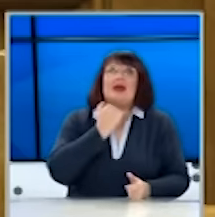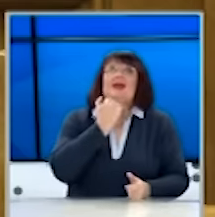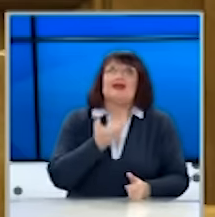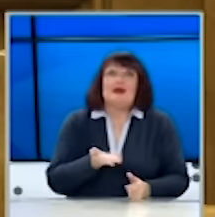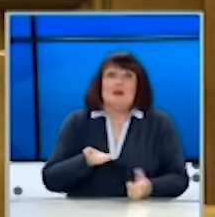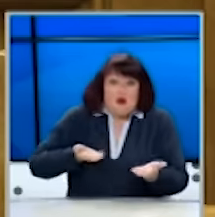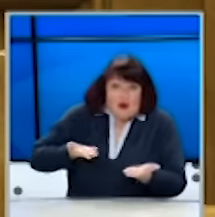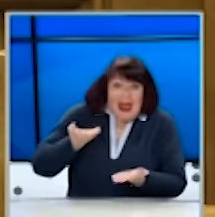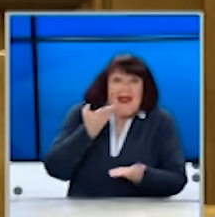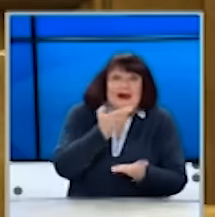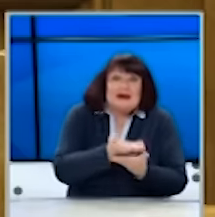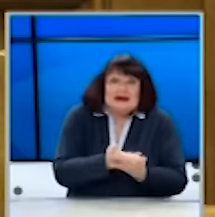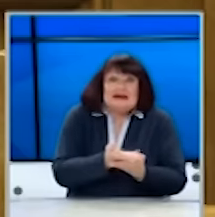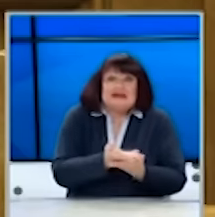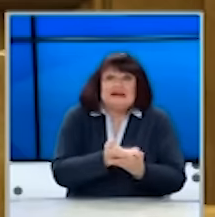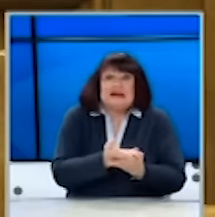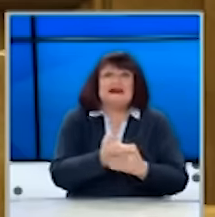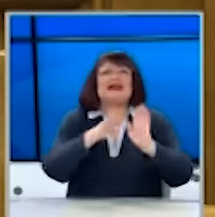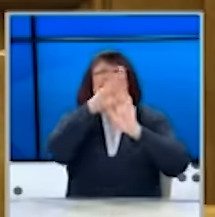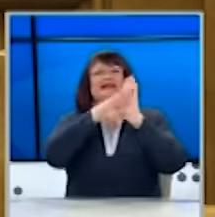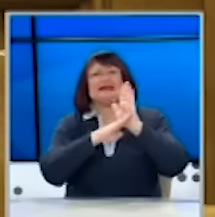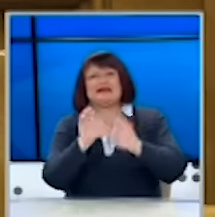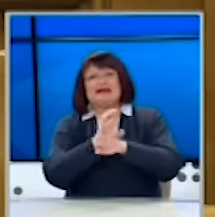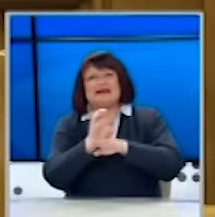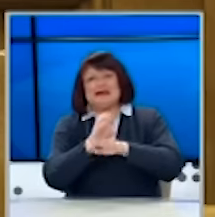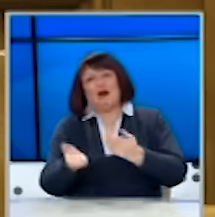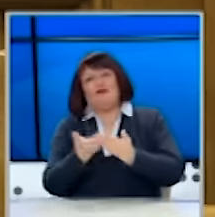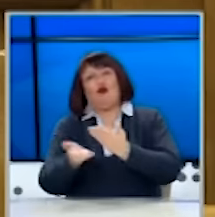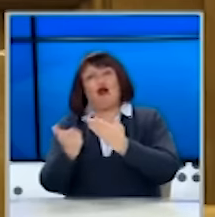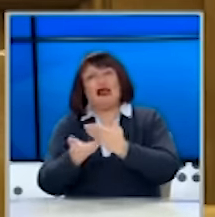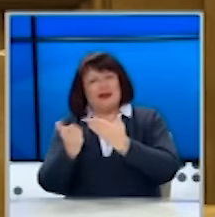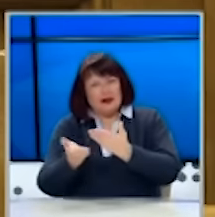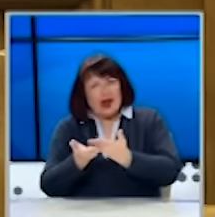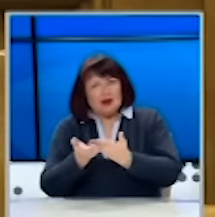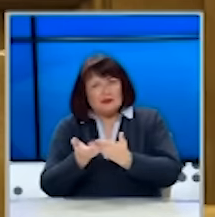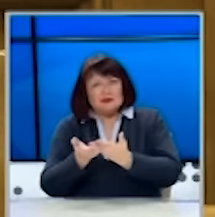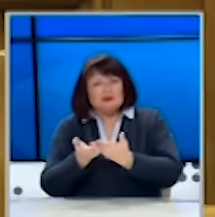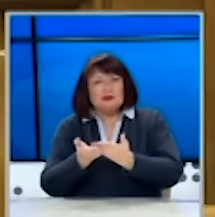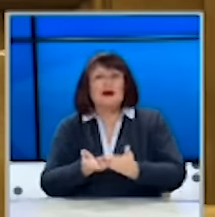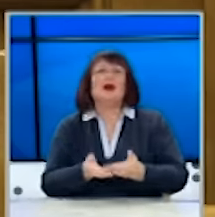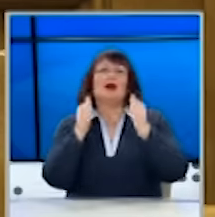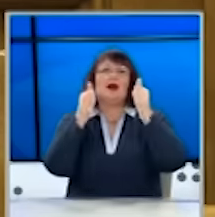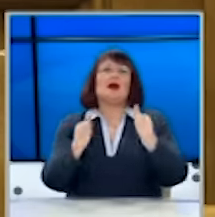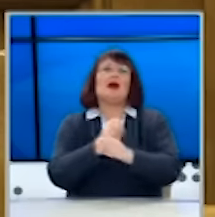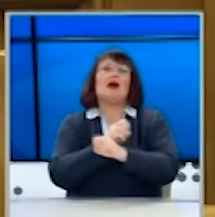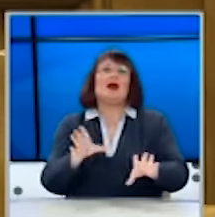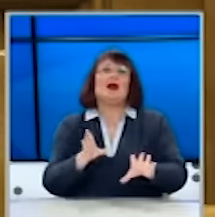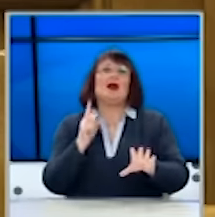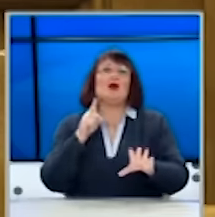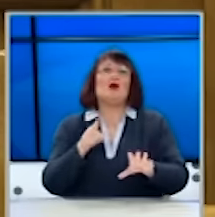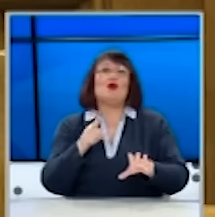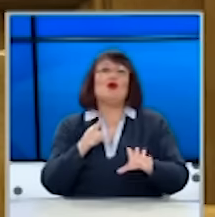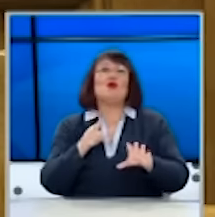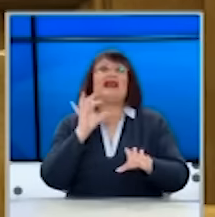να αιτηθούν μέσω του συστήματος αρρωγή, ενώ δεν έχει δημοσιευθεί ούτε το